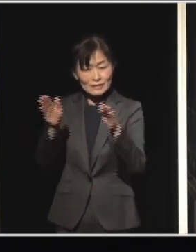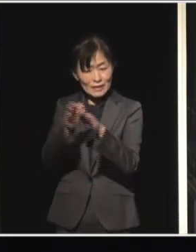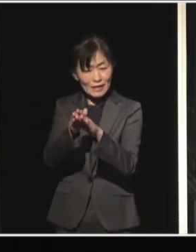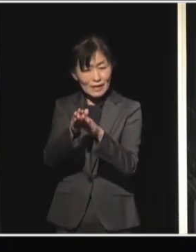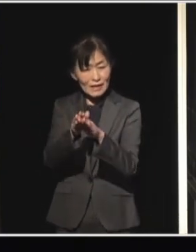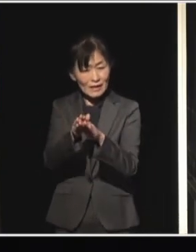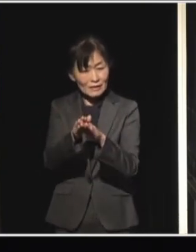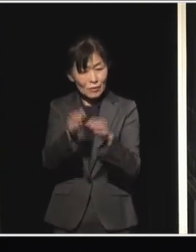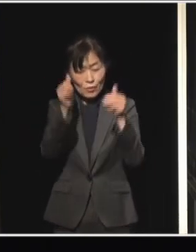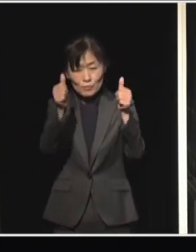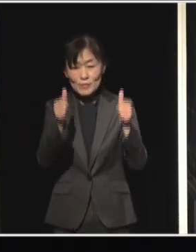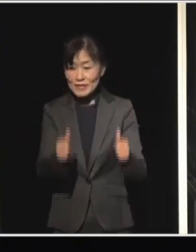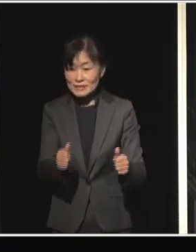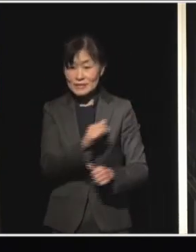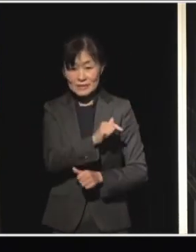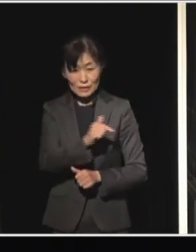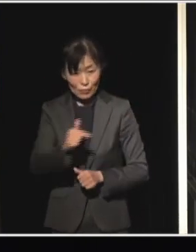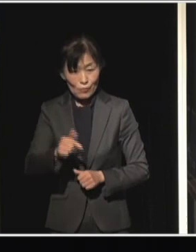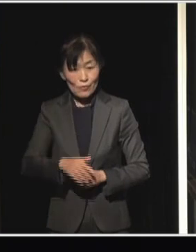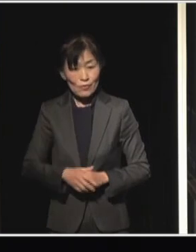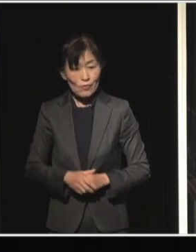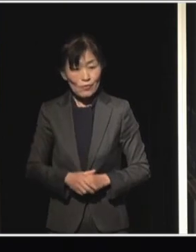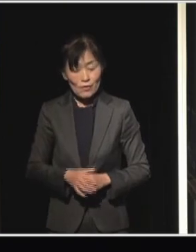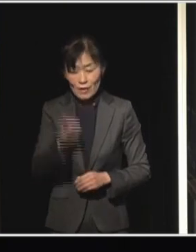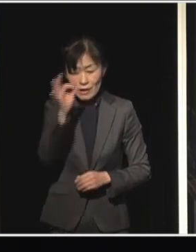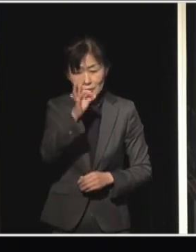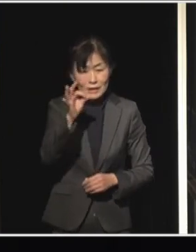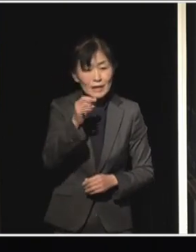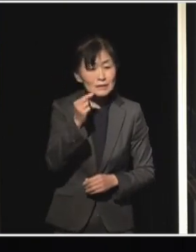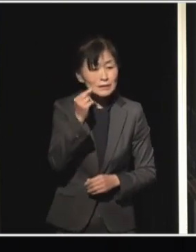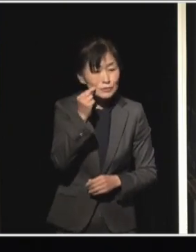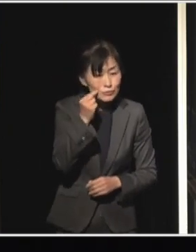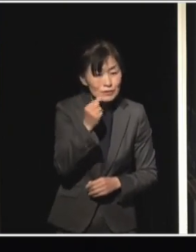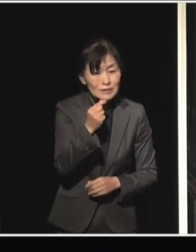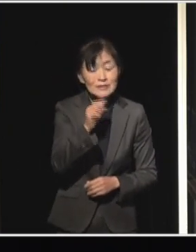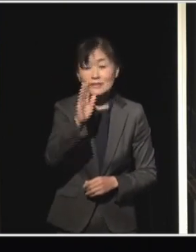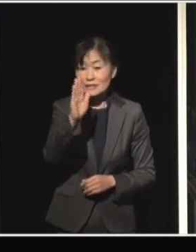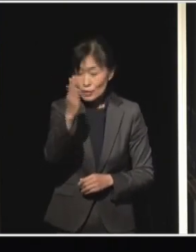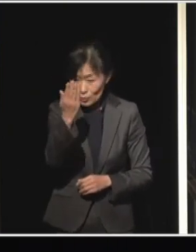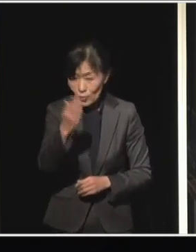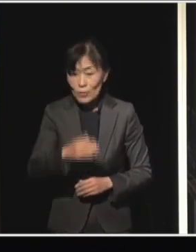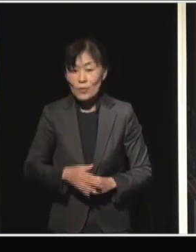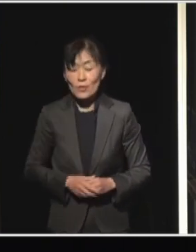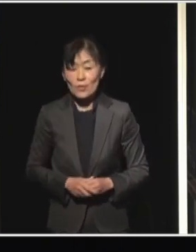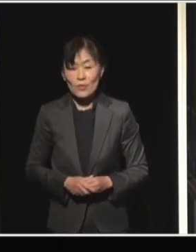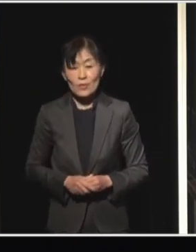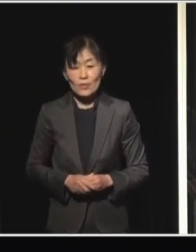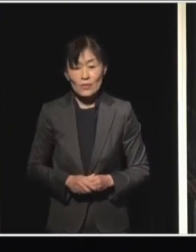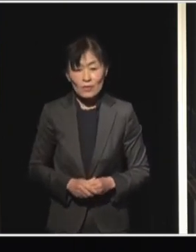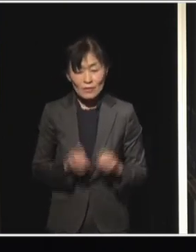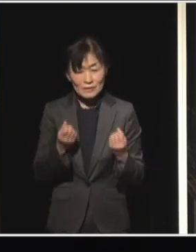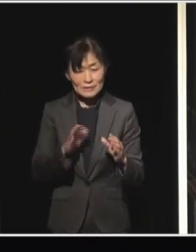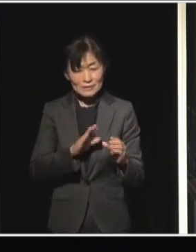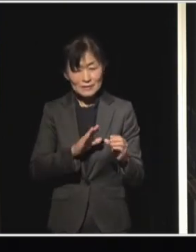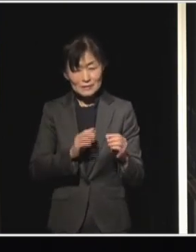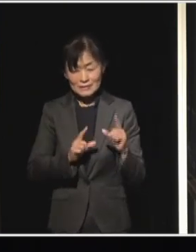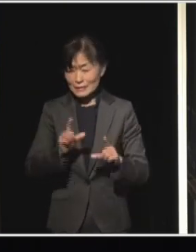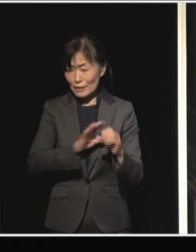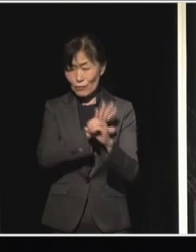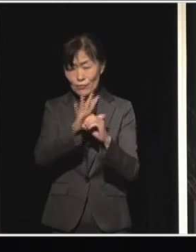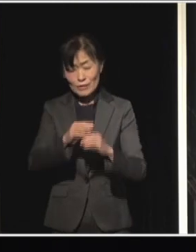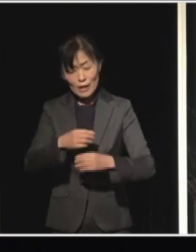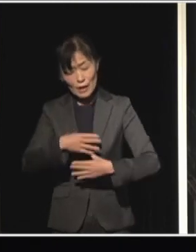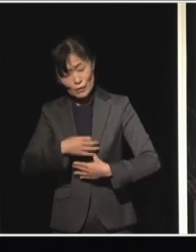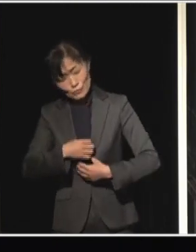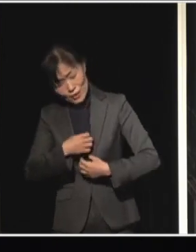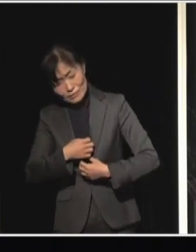まあこういったものに関してはですねなかなか探しにくいんではありますがあの正氏がところで不安になりました